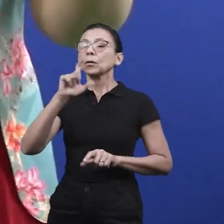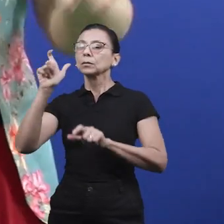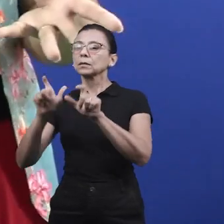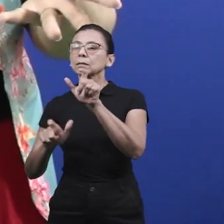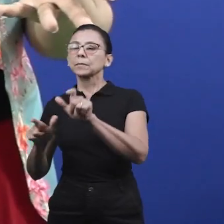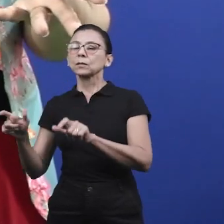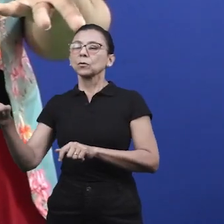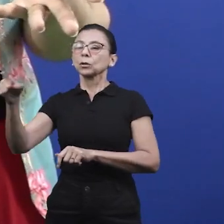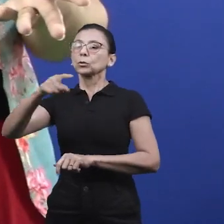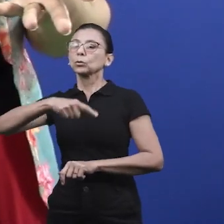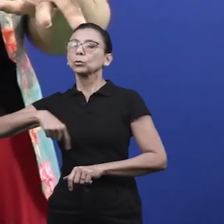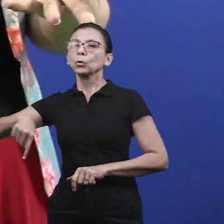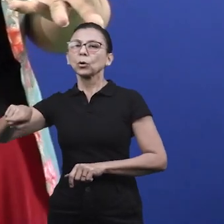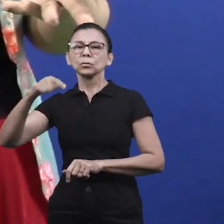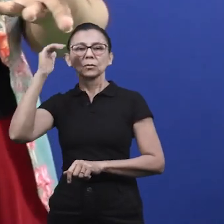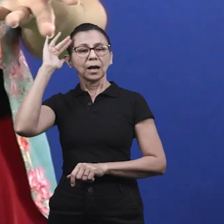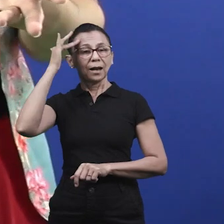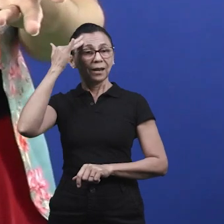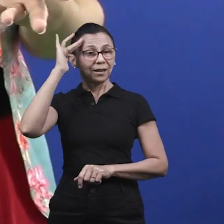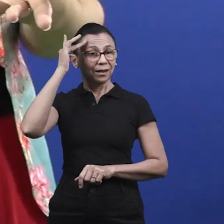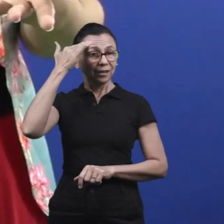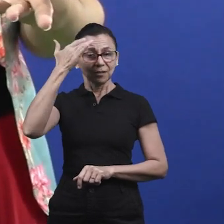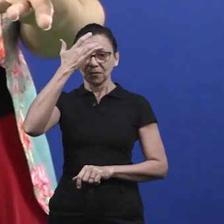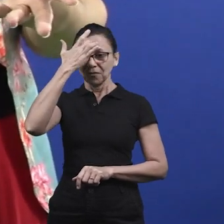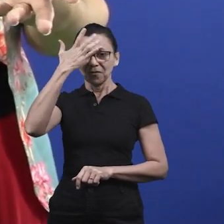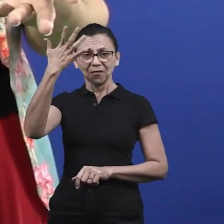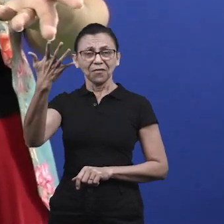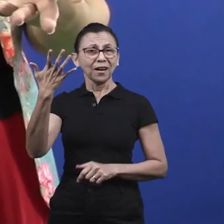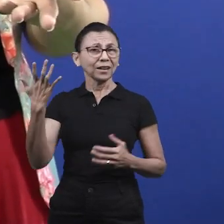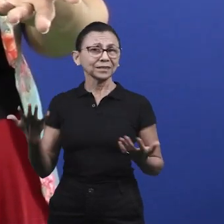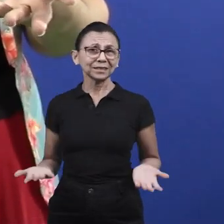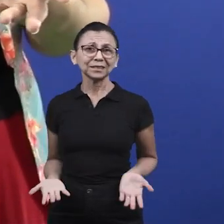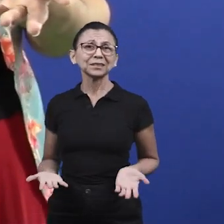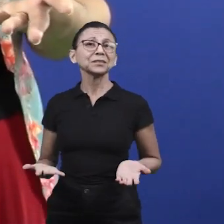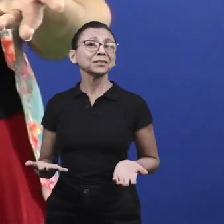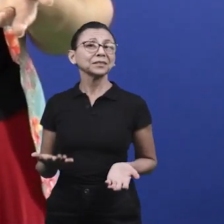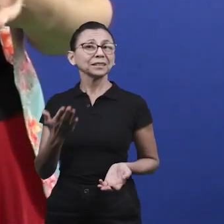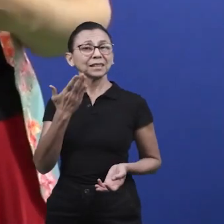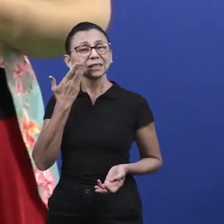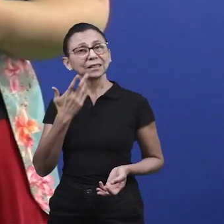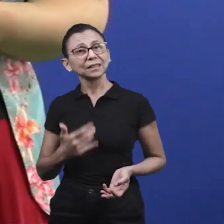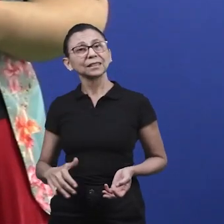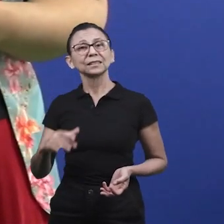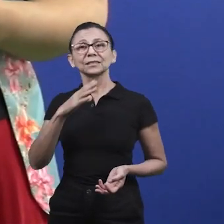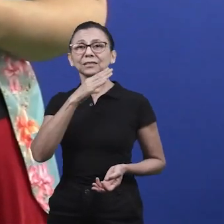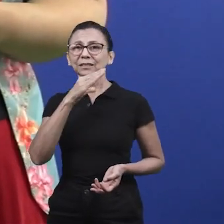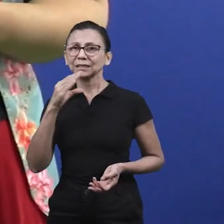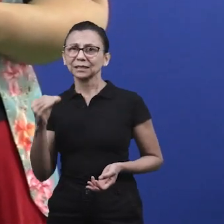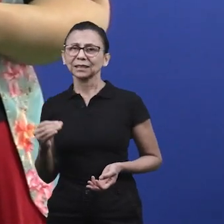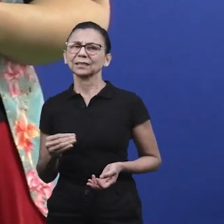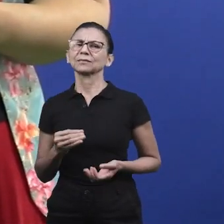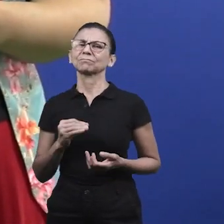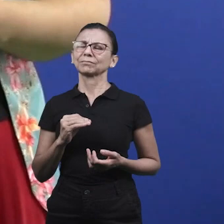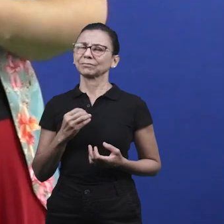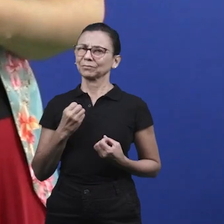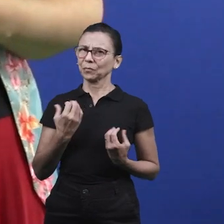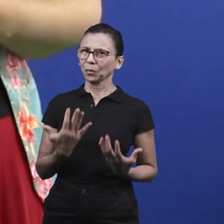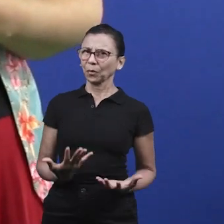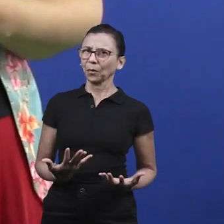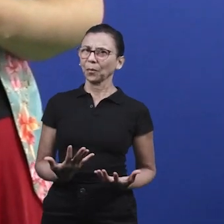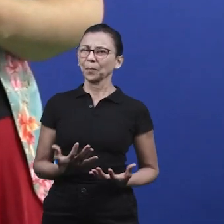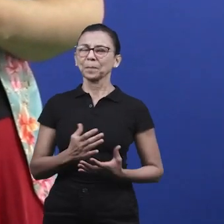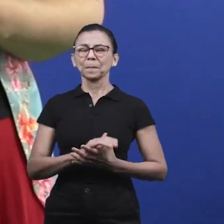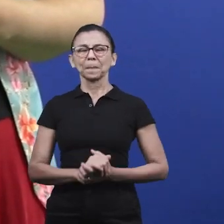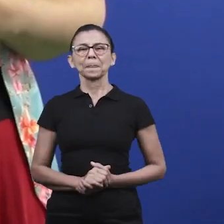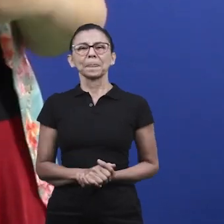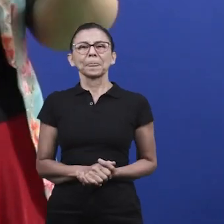a bénéficié. Tous qui seront là, les autres enfants, adolescents, certainement vont se bénéficier de ce processus.